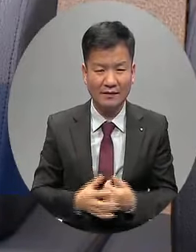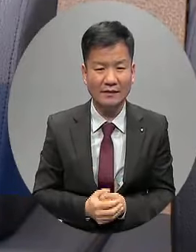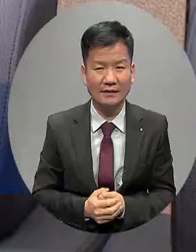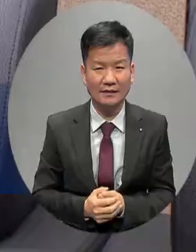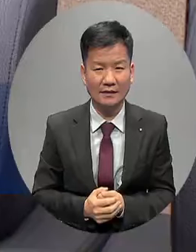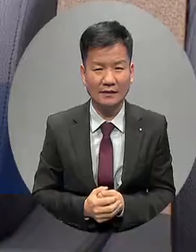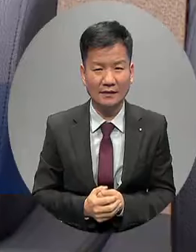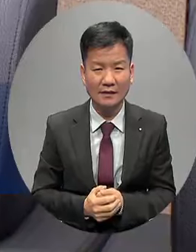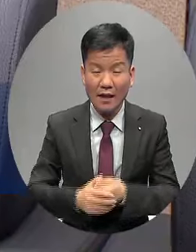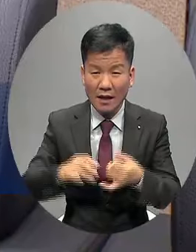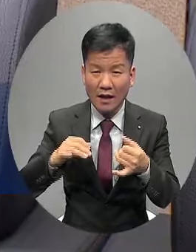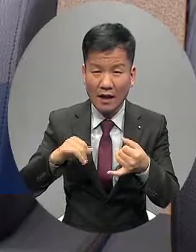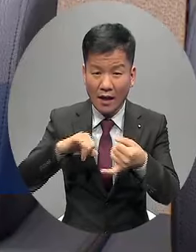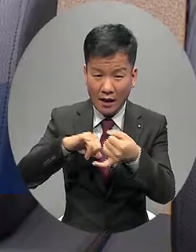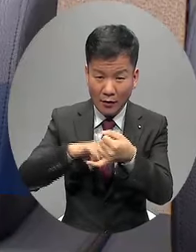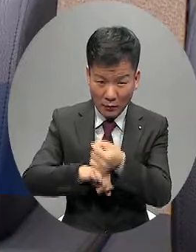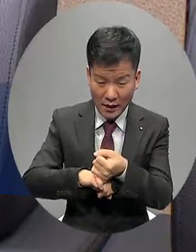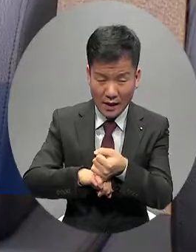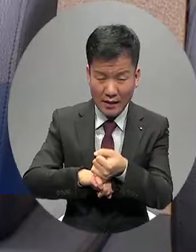이 공약을